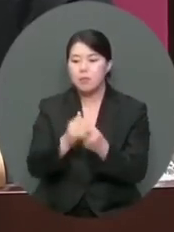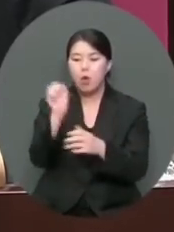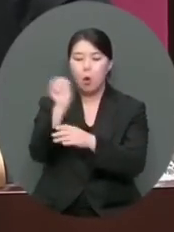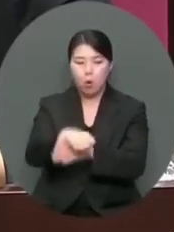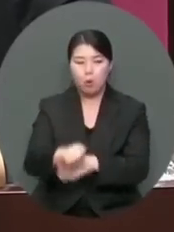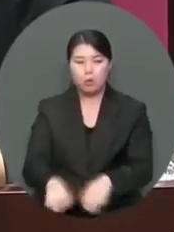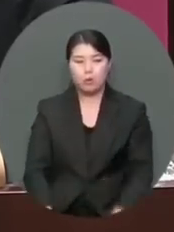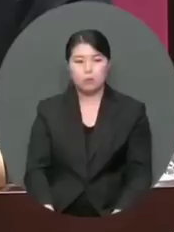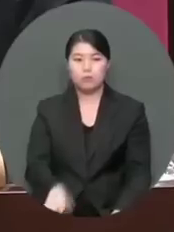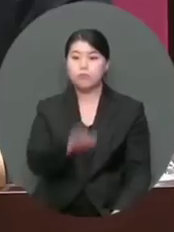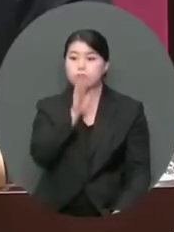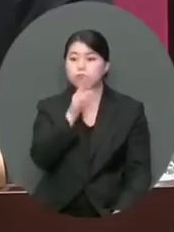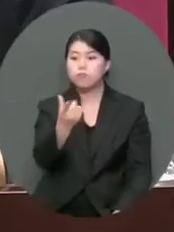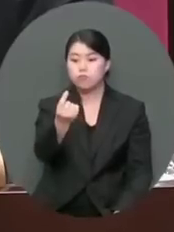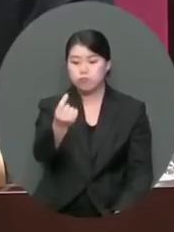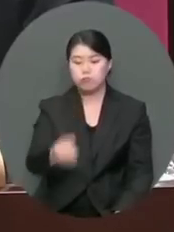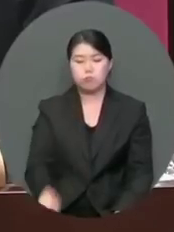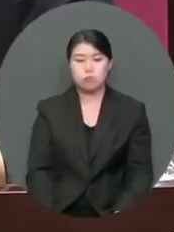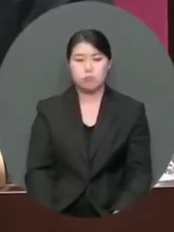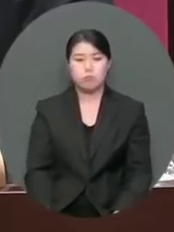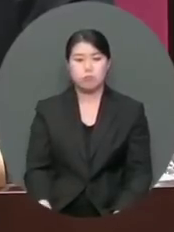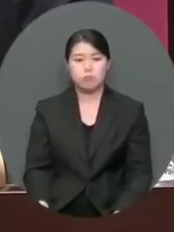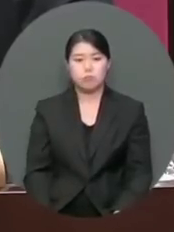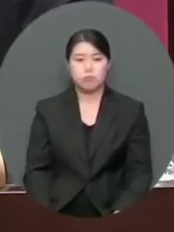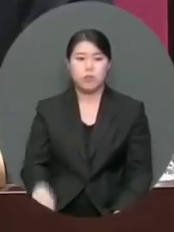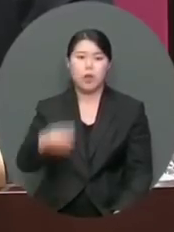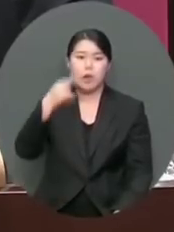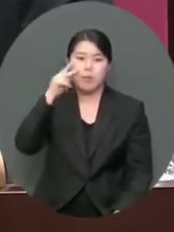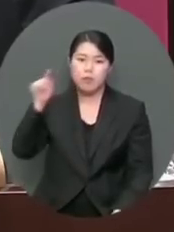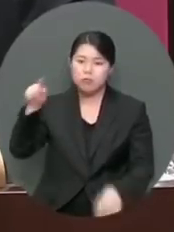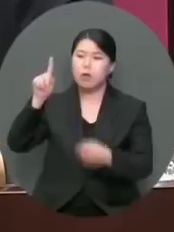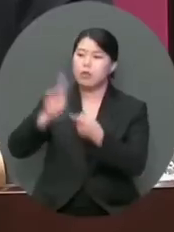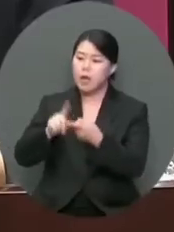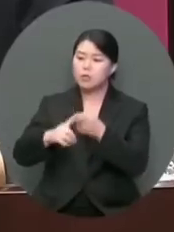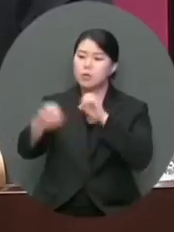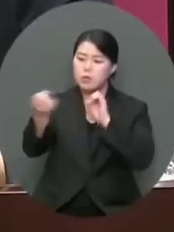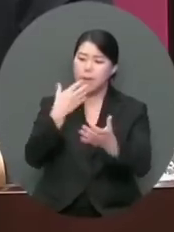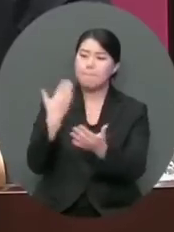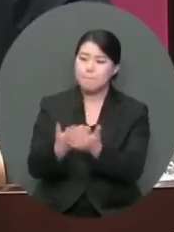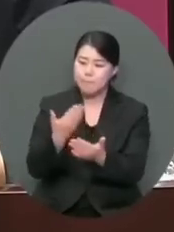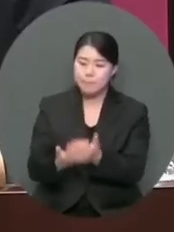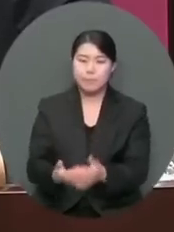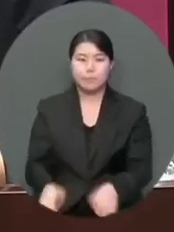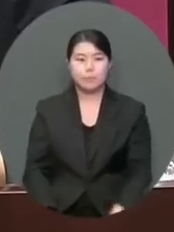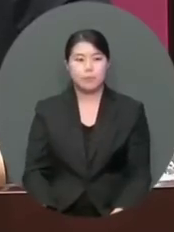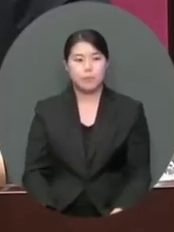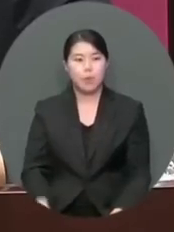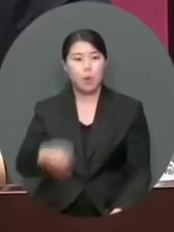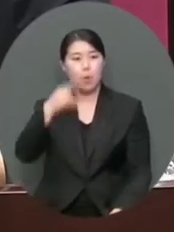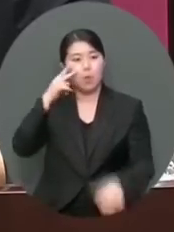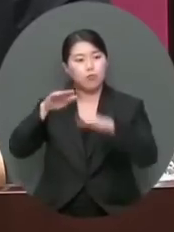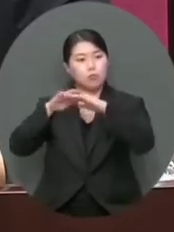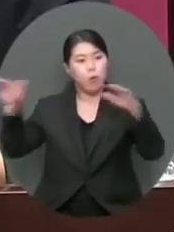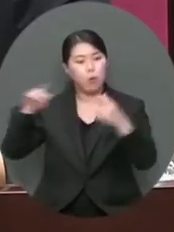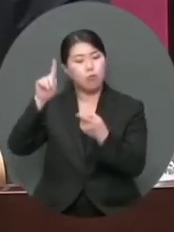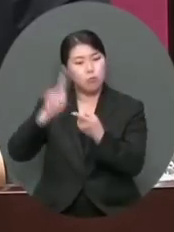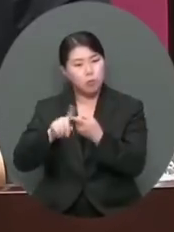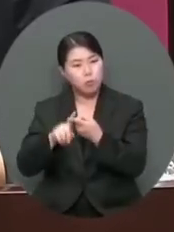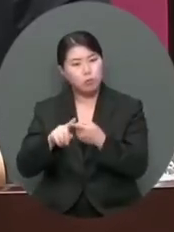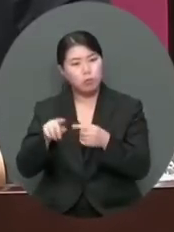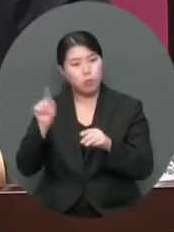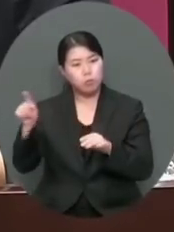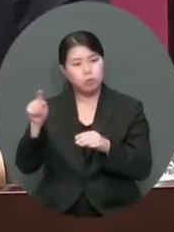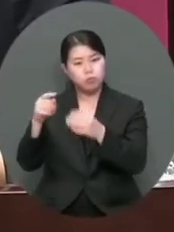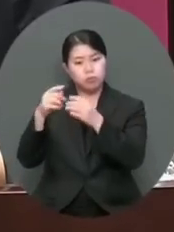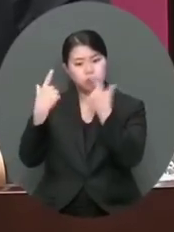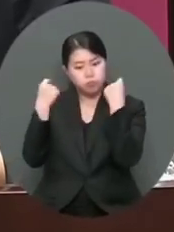아 그럼 됐지 않습니까? 미국의 이중잣대에 대해서 답변해 주십시오. 미국의 이중잣대라는 건 지극히